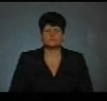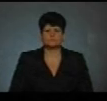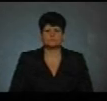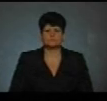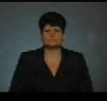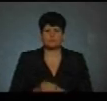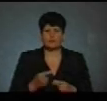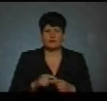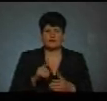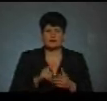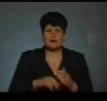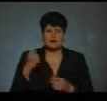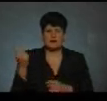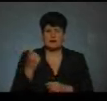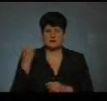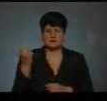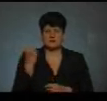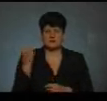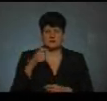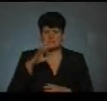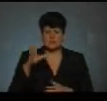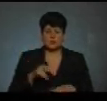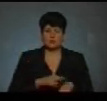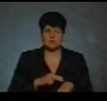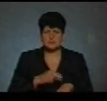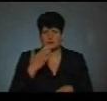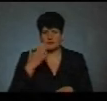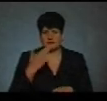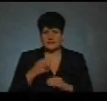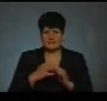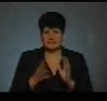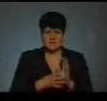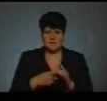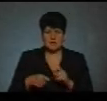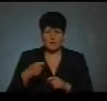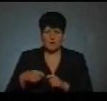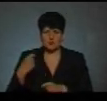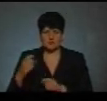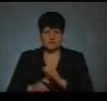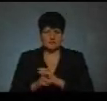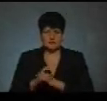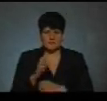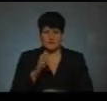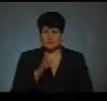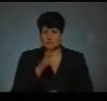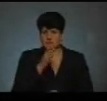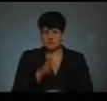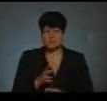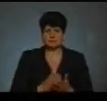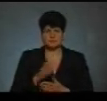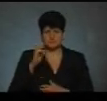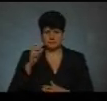А це віряни у Харкові. Загалом поліція прозвітувала про 19 правопорушень у церквах під час великодніх